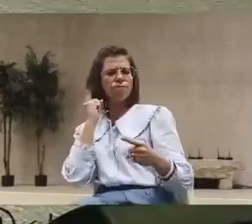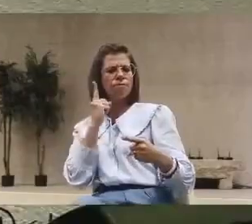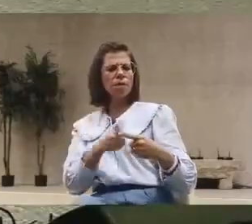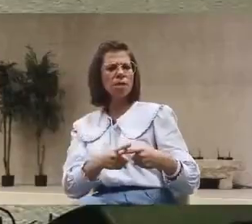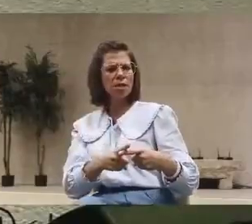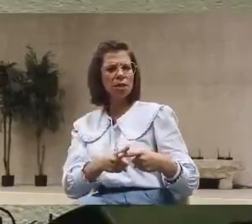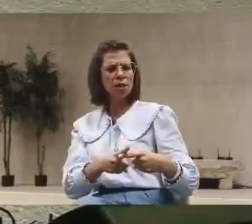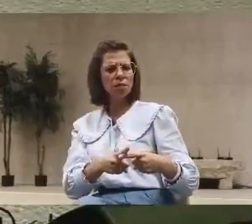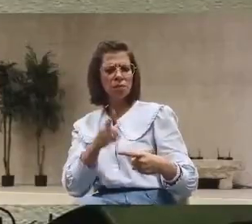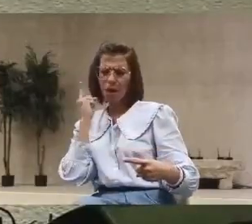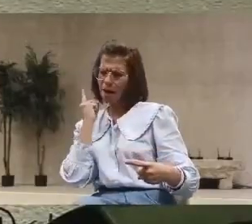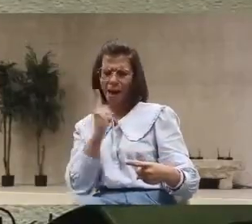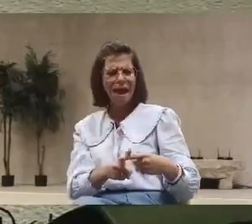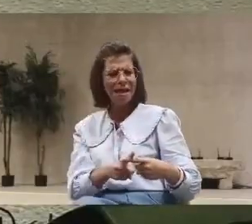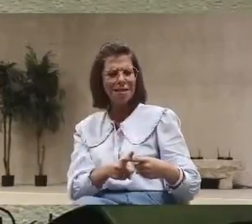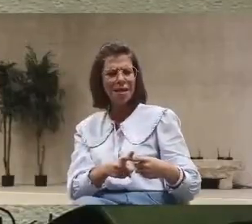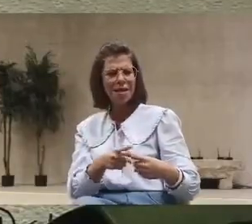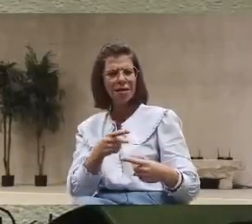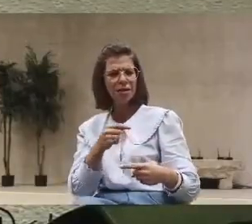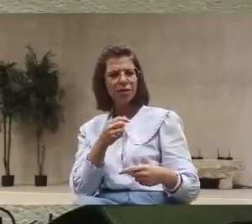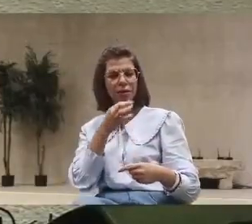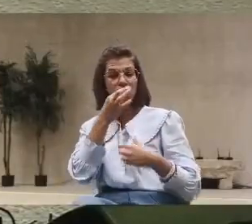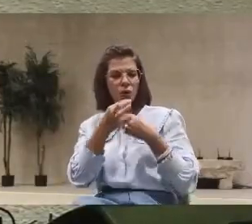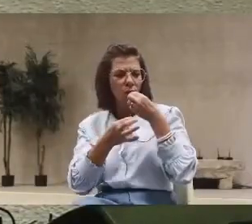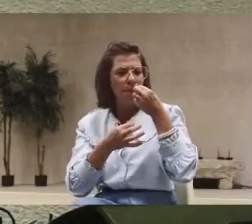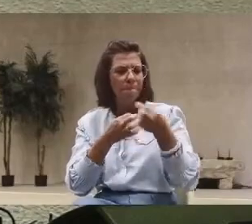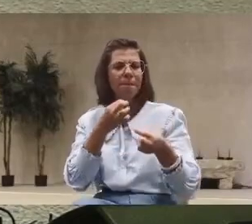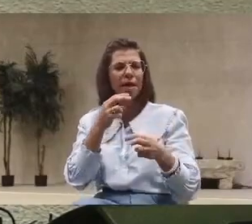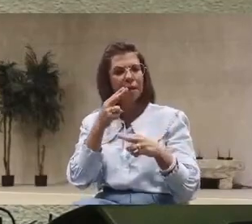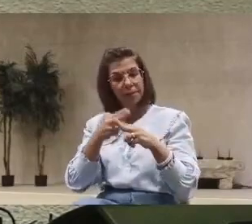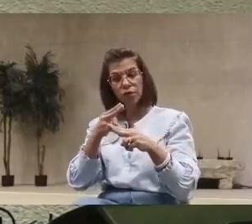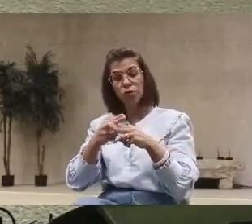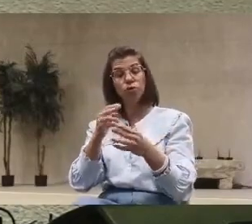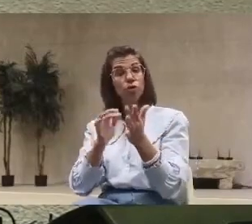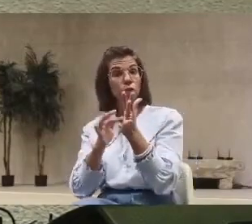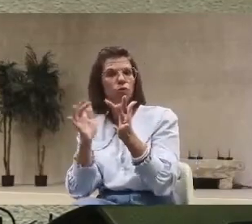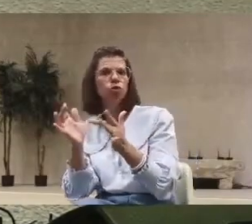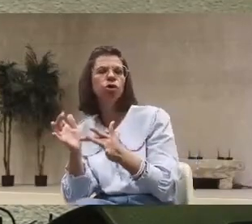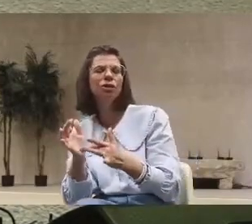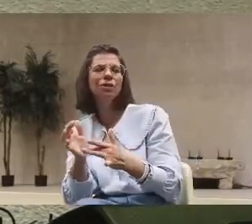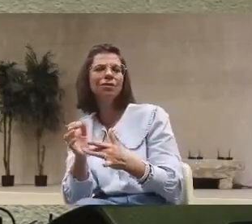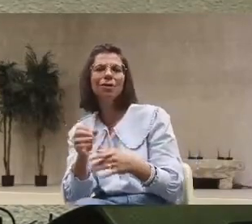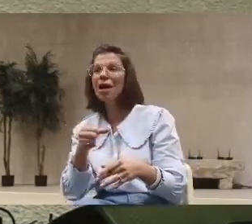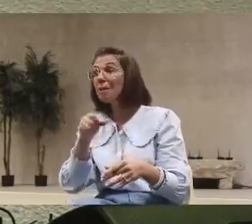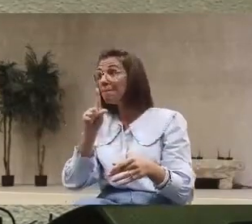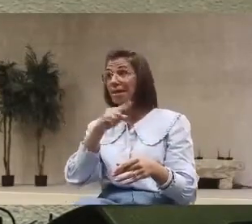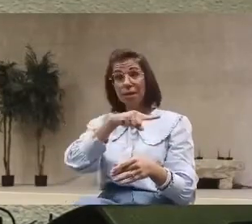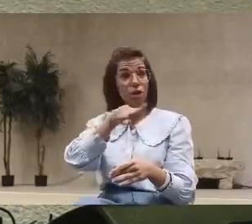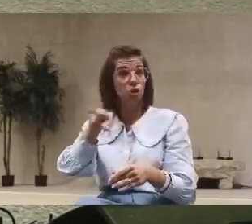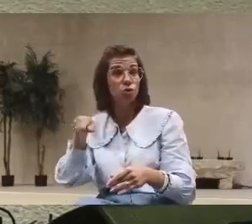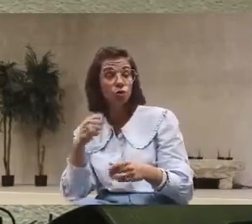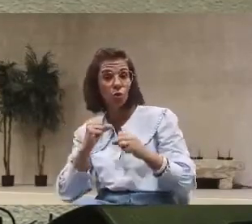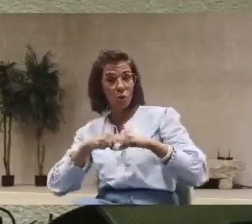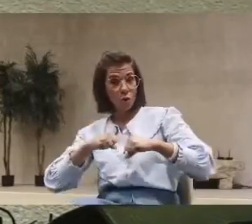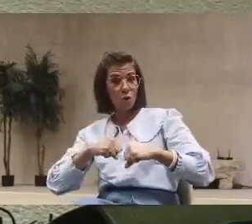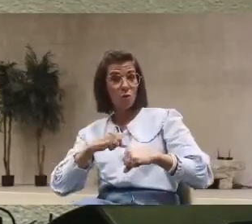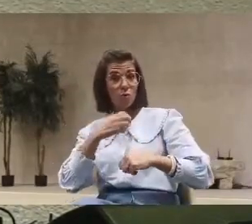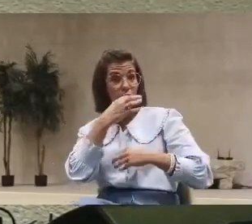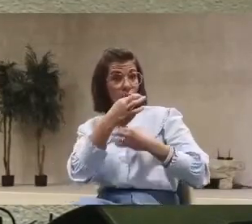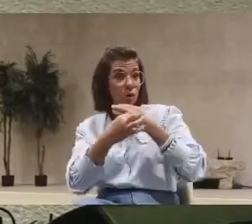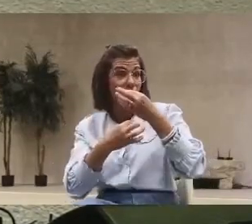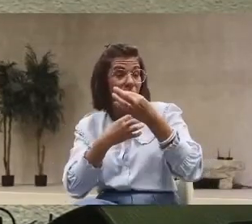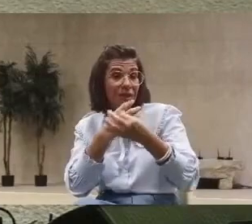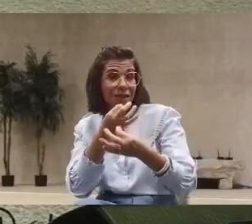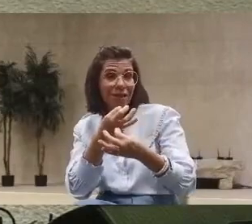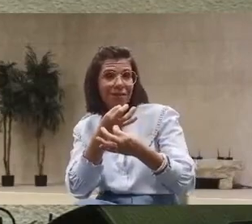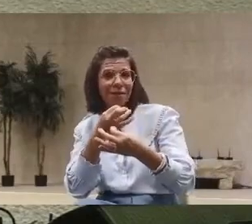nous voulons remplir notre Jérusalem du message de l'évangile du royaume de Dieu